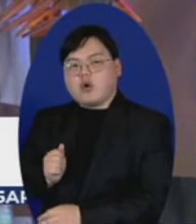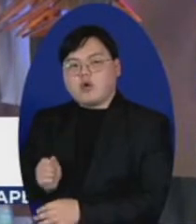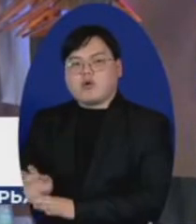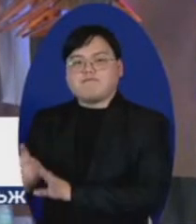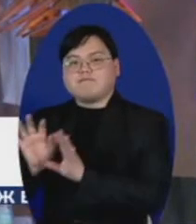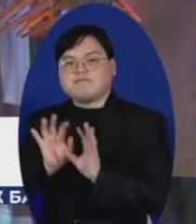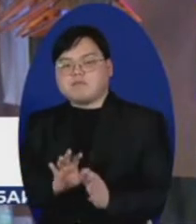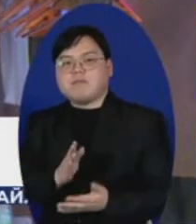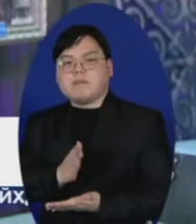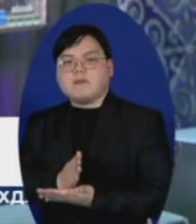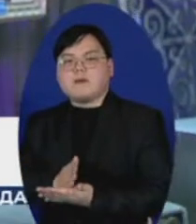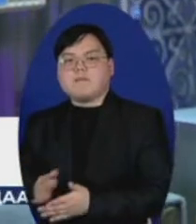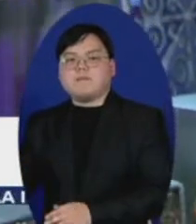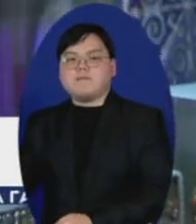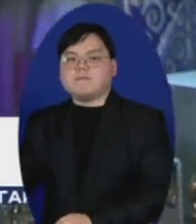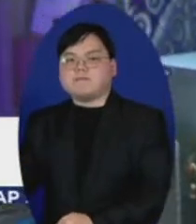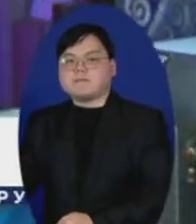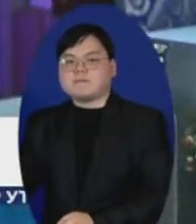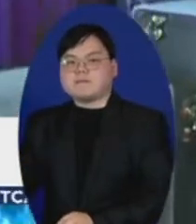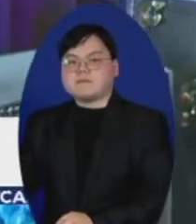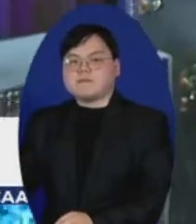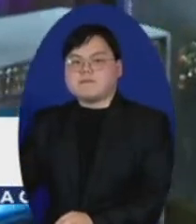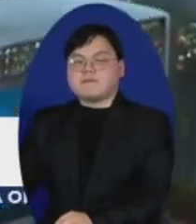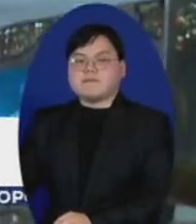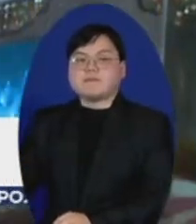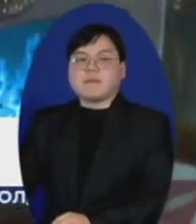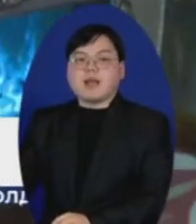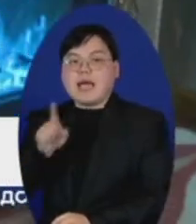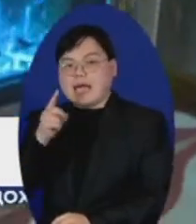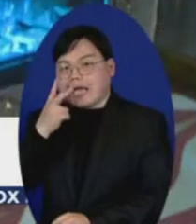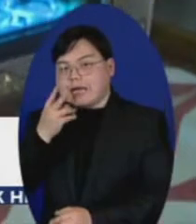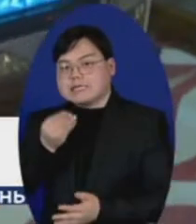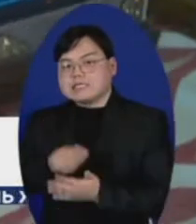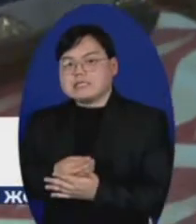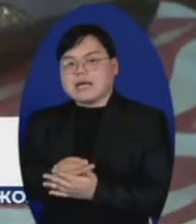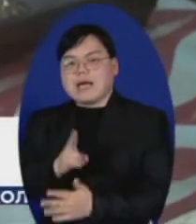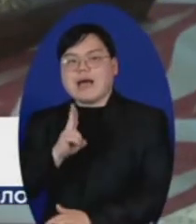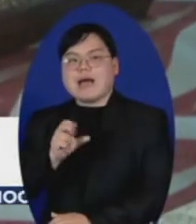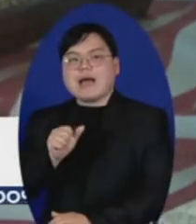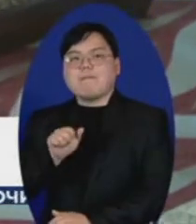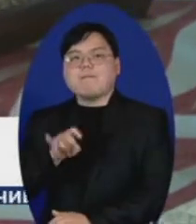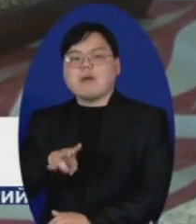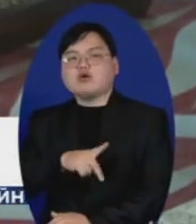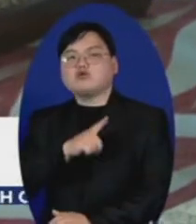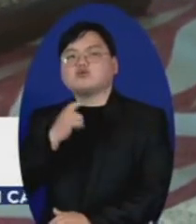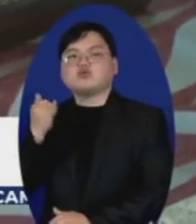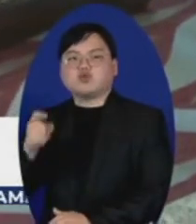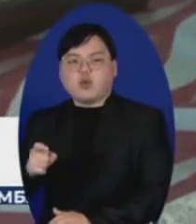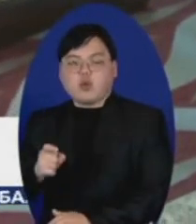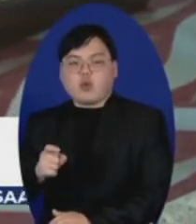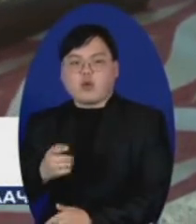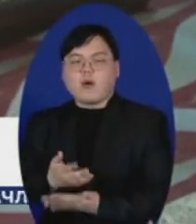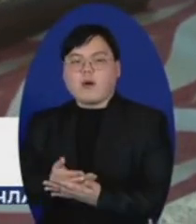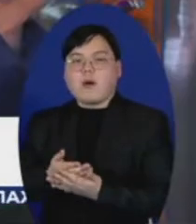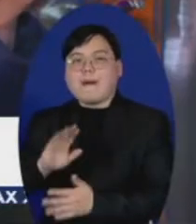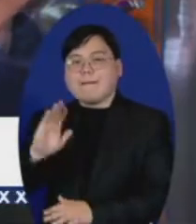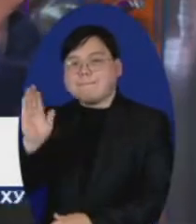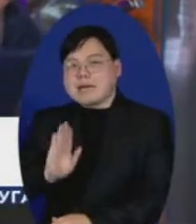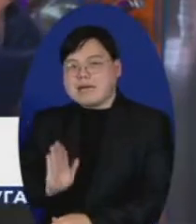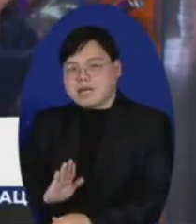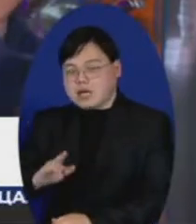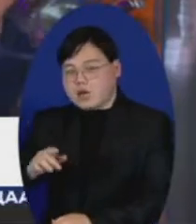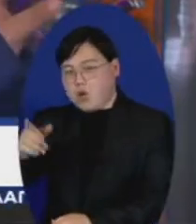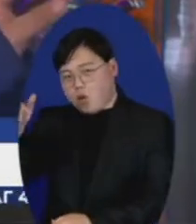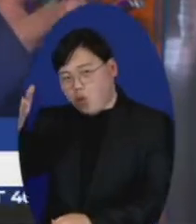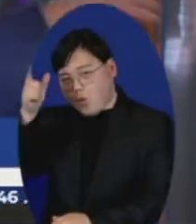оролцож байсан юм. Энэ олдлоо жишээлбэл агүй гоё юм, камантай. А дээрэс нь гоё юм нөө Бразил яг өхрийн юм